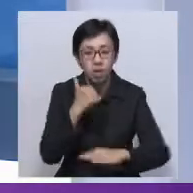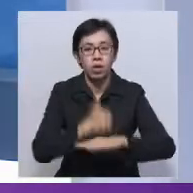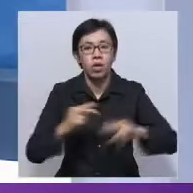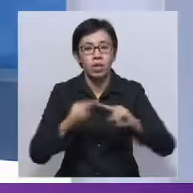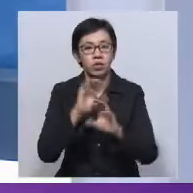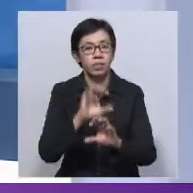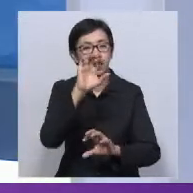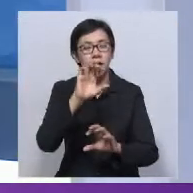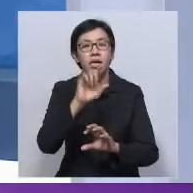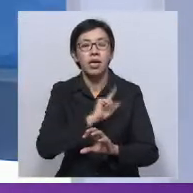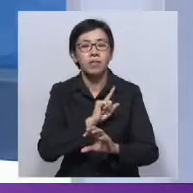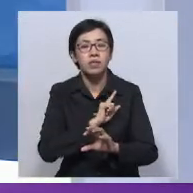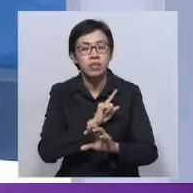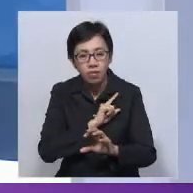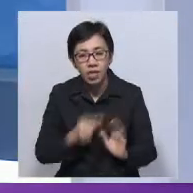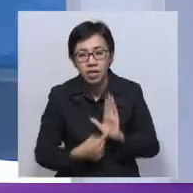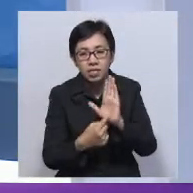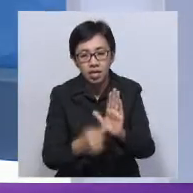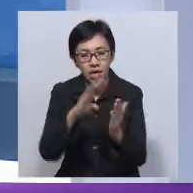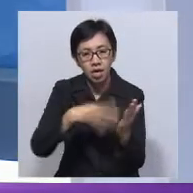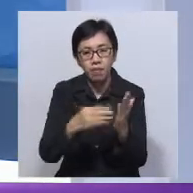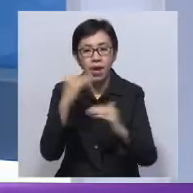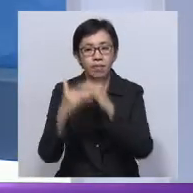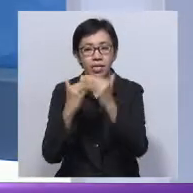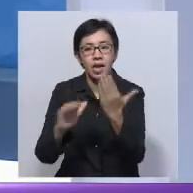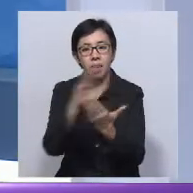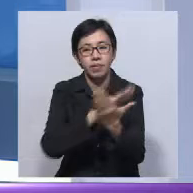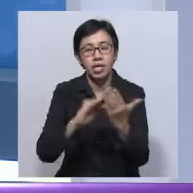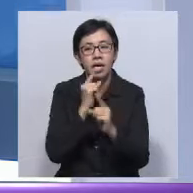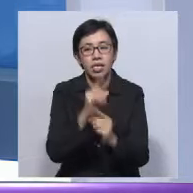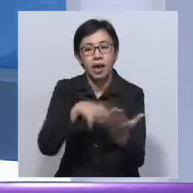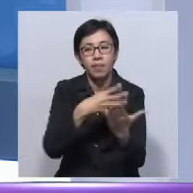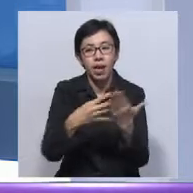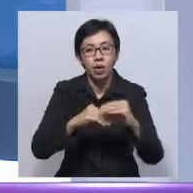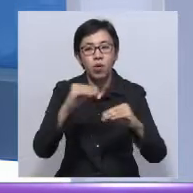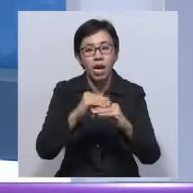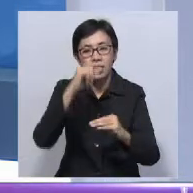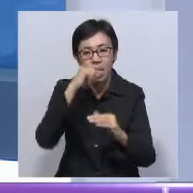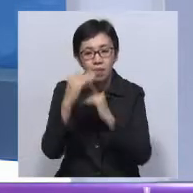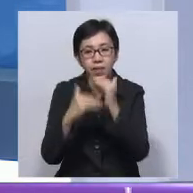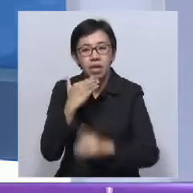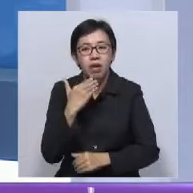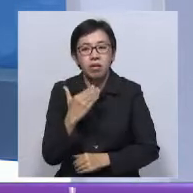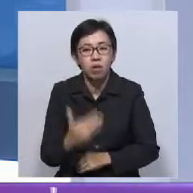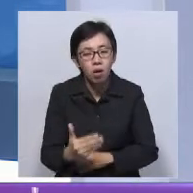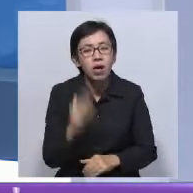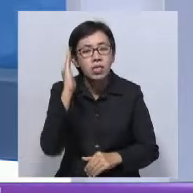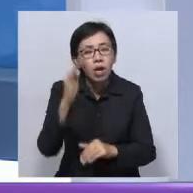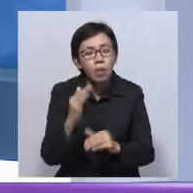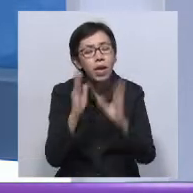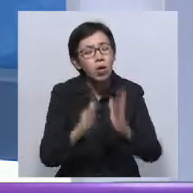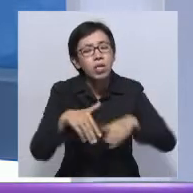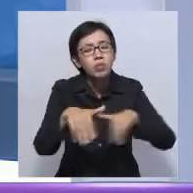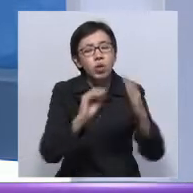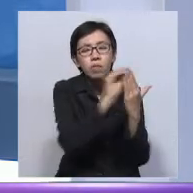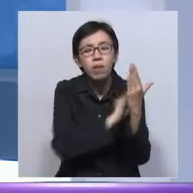การกระทรวงมหาดไทยได้มอบแนวทางการขับเคลื่อนการพัฒนาประเทศตามโครงการไทยนิยมยั่งยืนเพื่อรับฟังปัญหาของคน